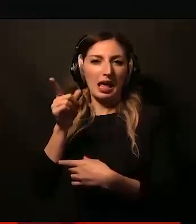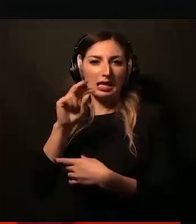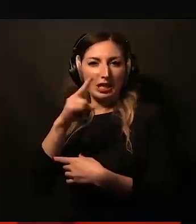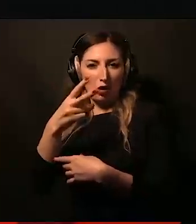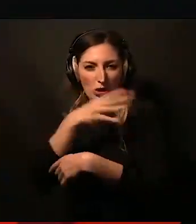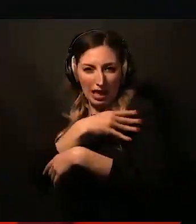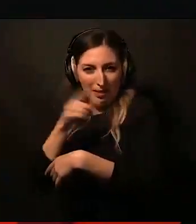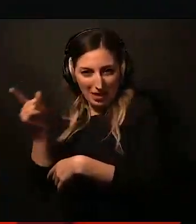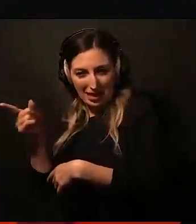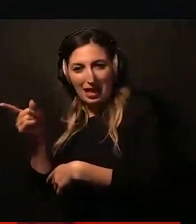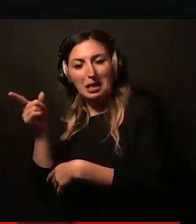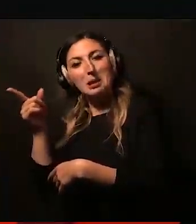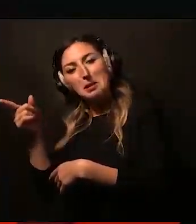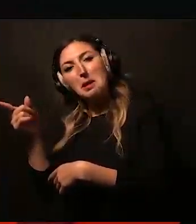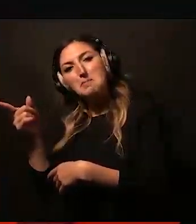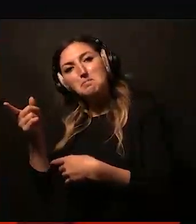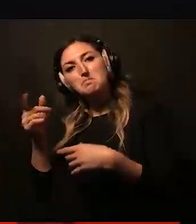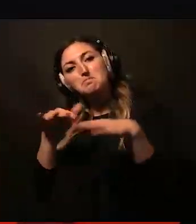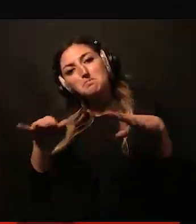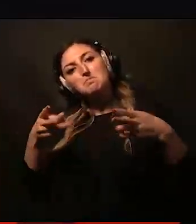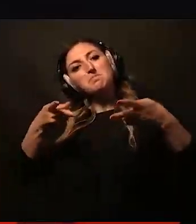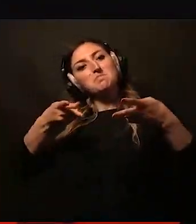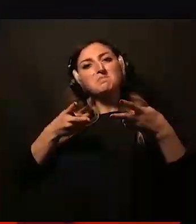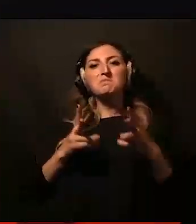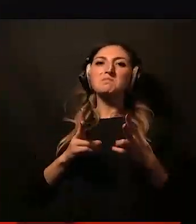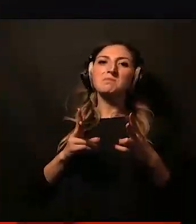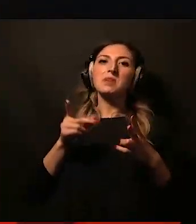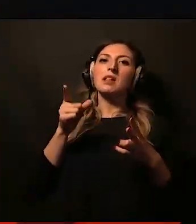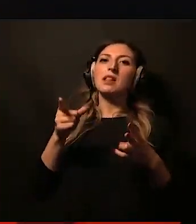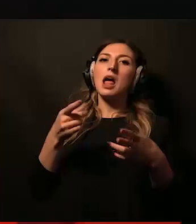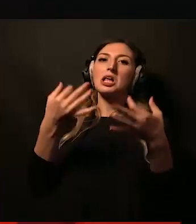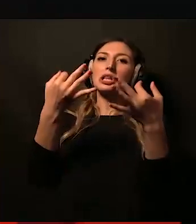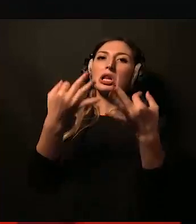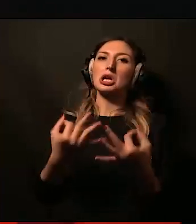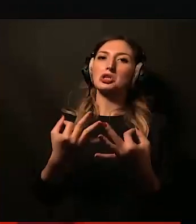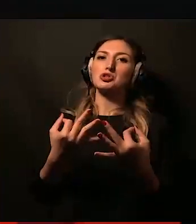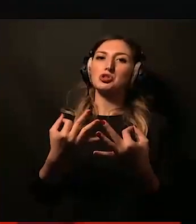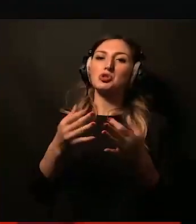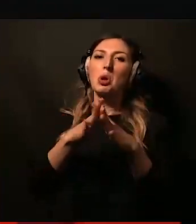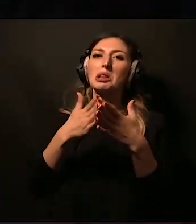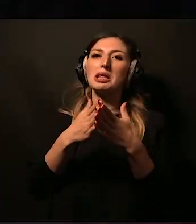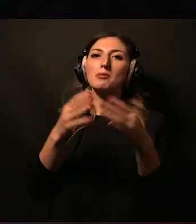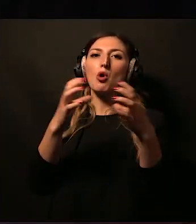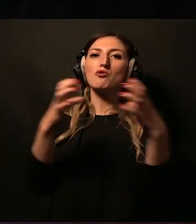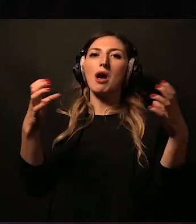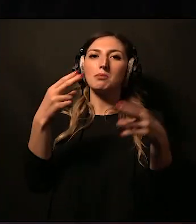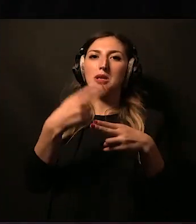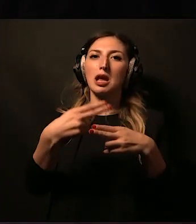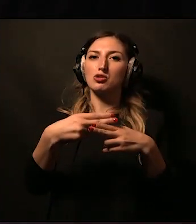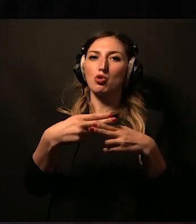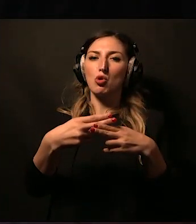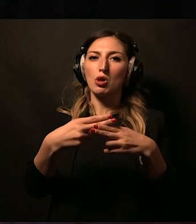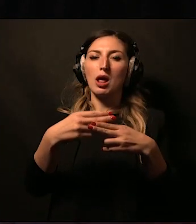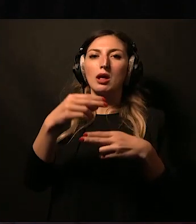cattedra pensato che fosse il momento per noi di incontrare la fabbrica di cioccolato di Rol D uno